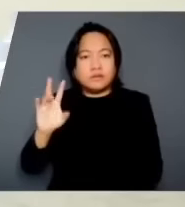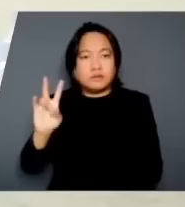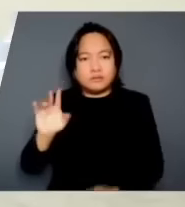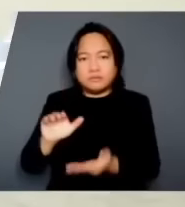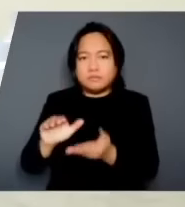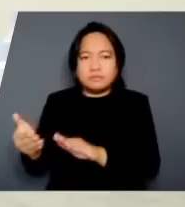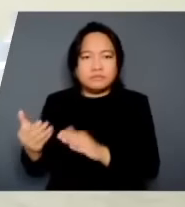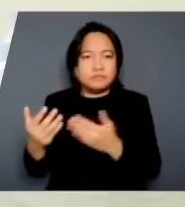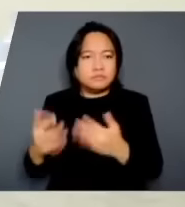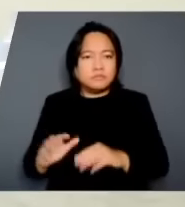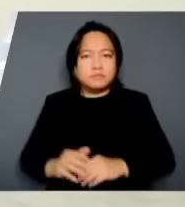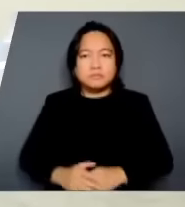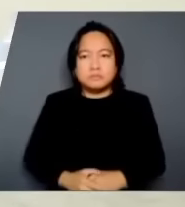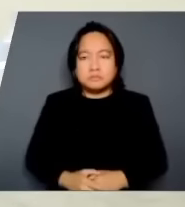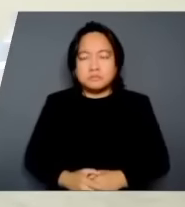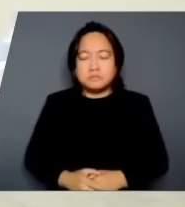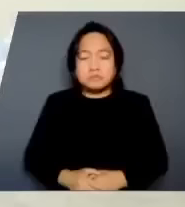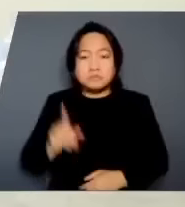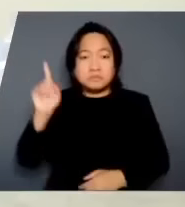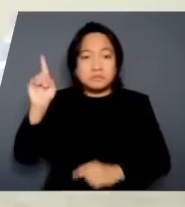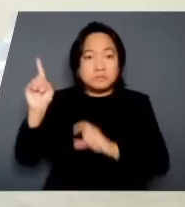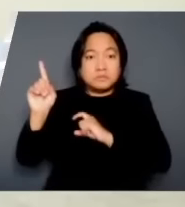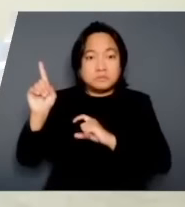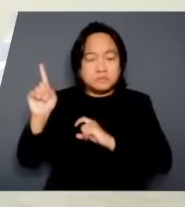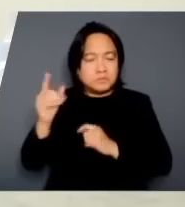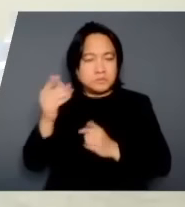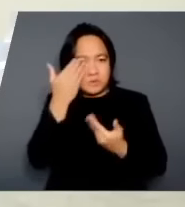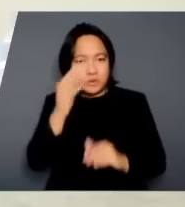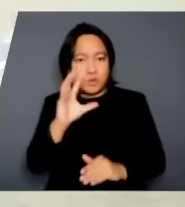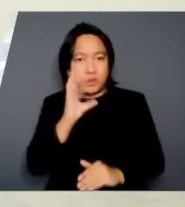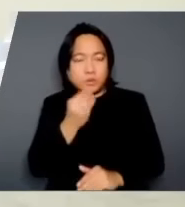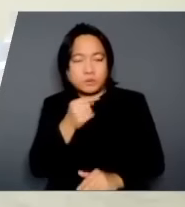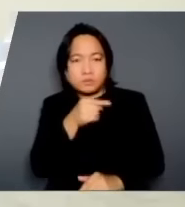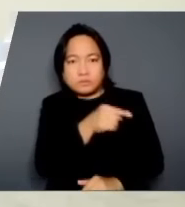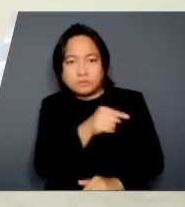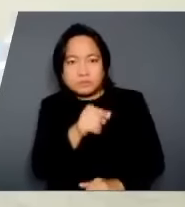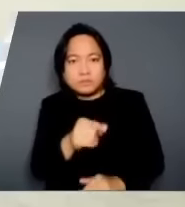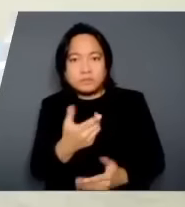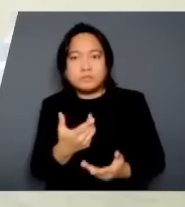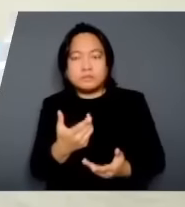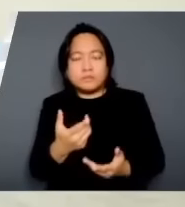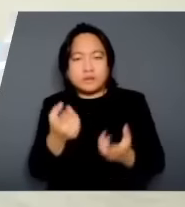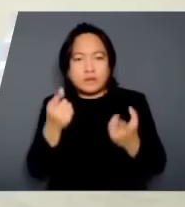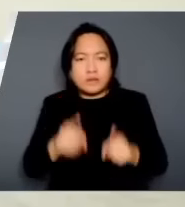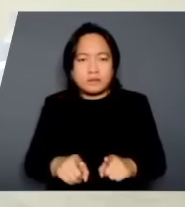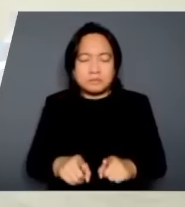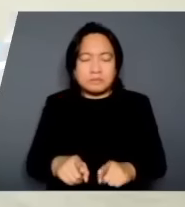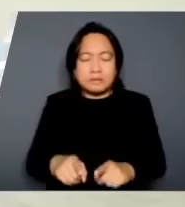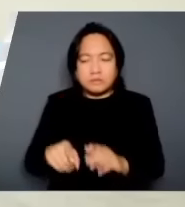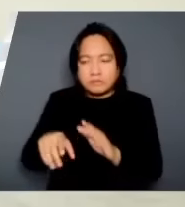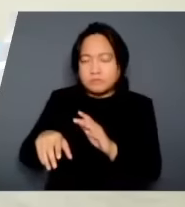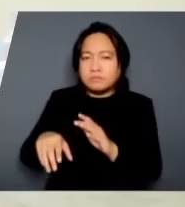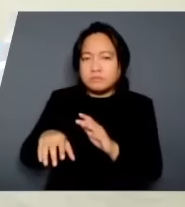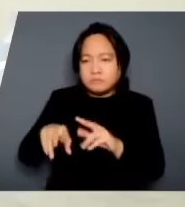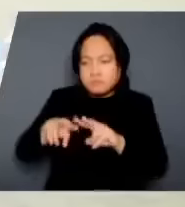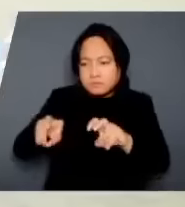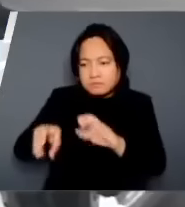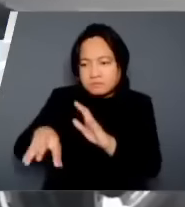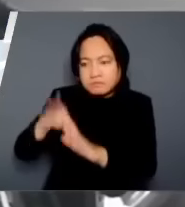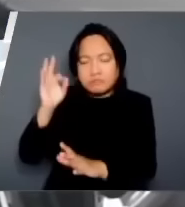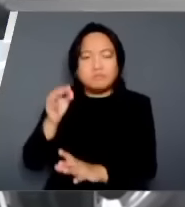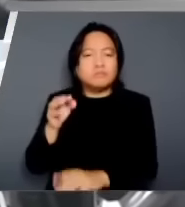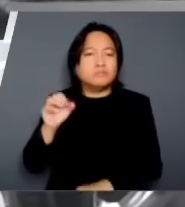nakapuro sa kanila. Pero base nga doon sa kanyang tinamong mga tama, pinagtulungan talaga siyang